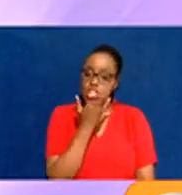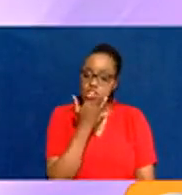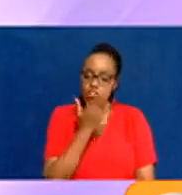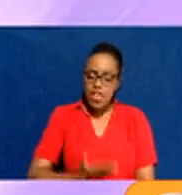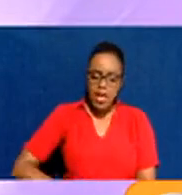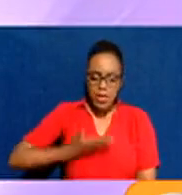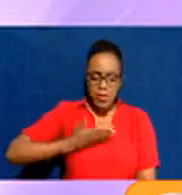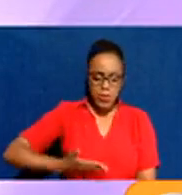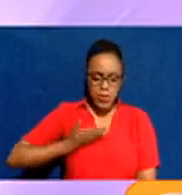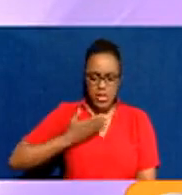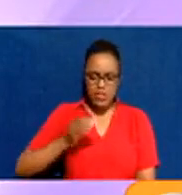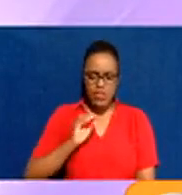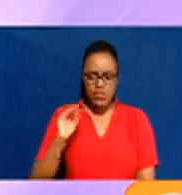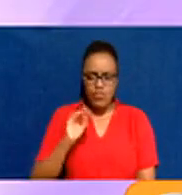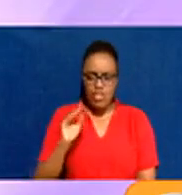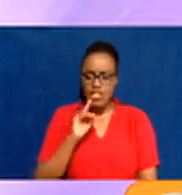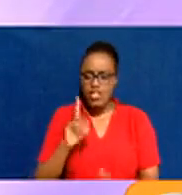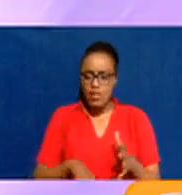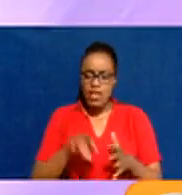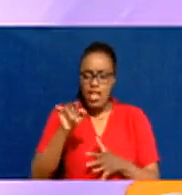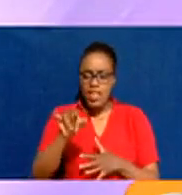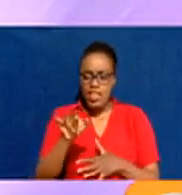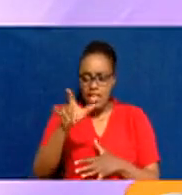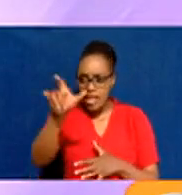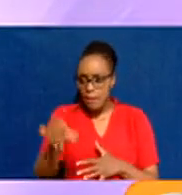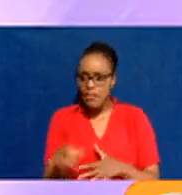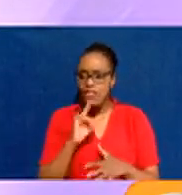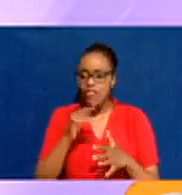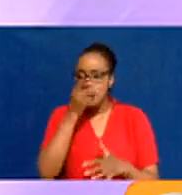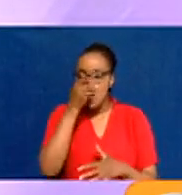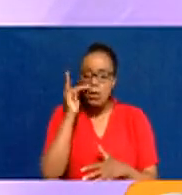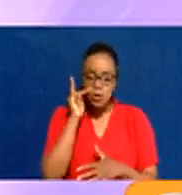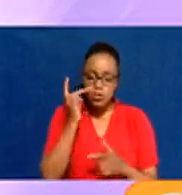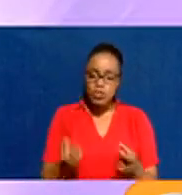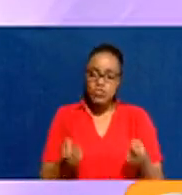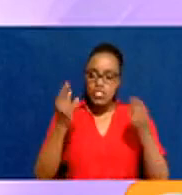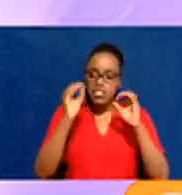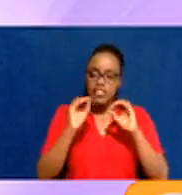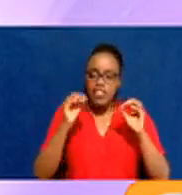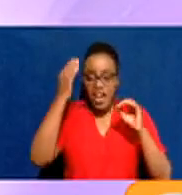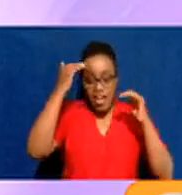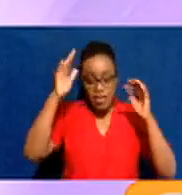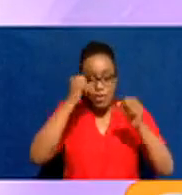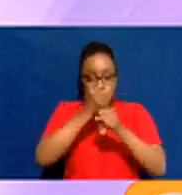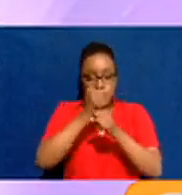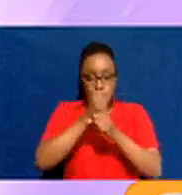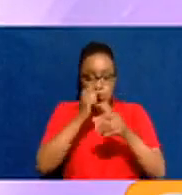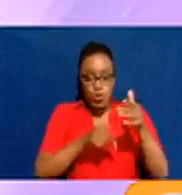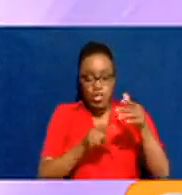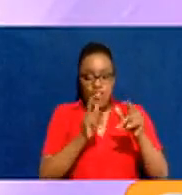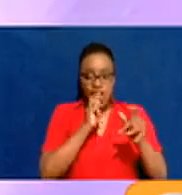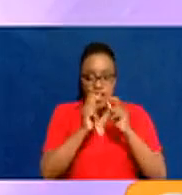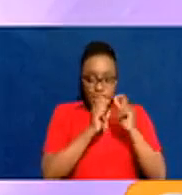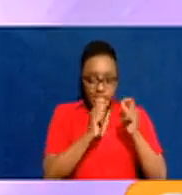wasikasirike. Bwana anasema, oh, huyu kwanza Rigathi anasema, Kalonzo hatumuelewi. Huyu bwana sijui akafanywa interview.